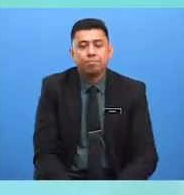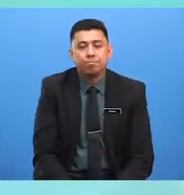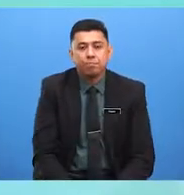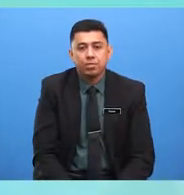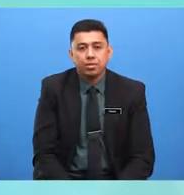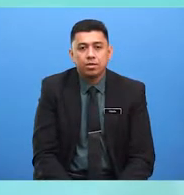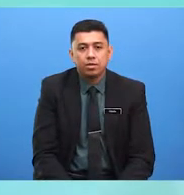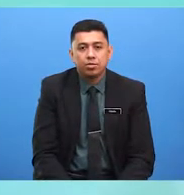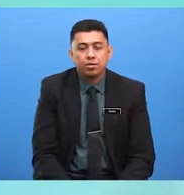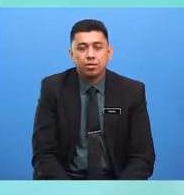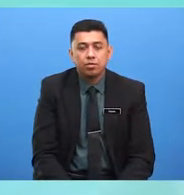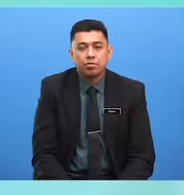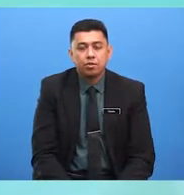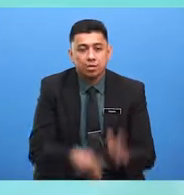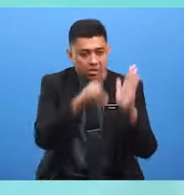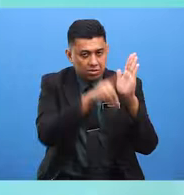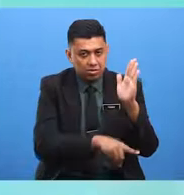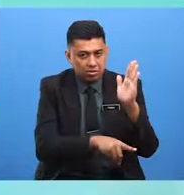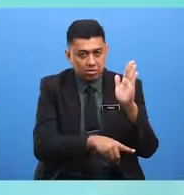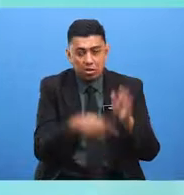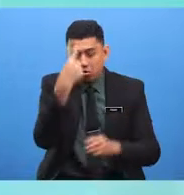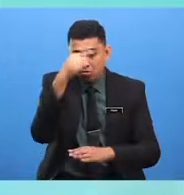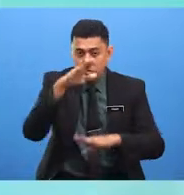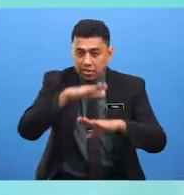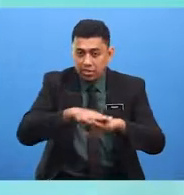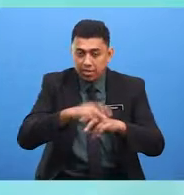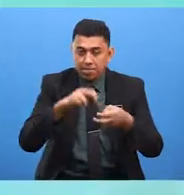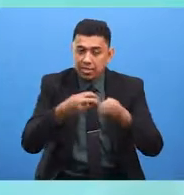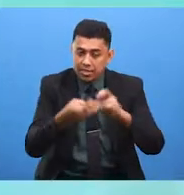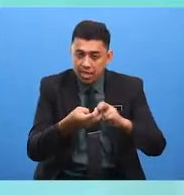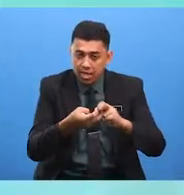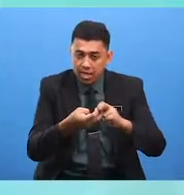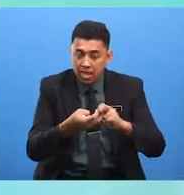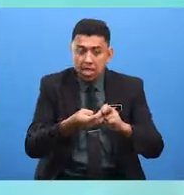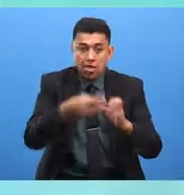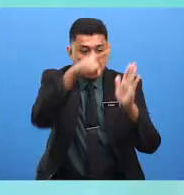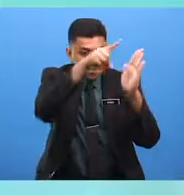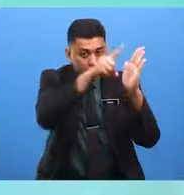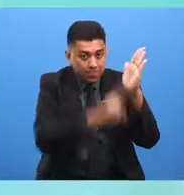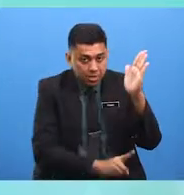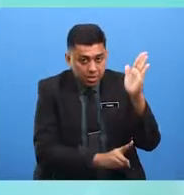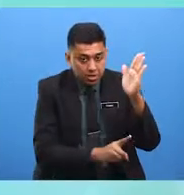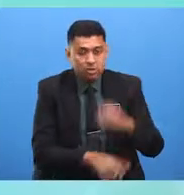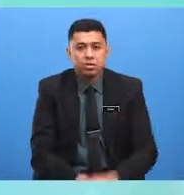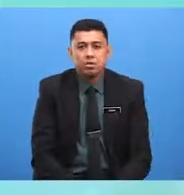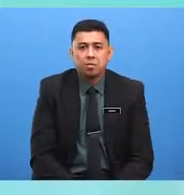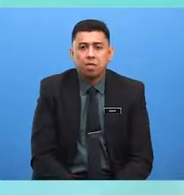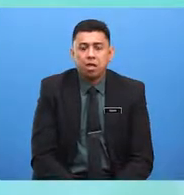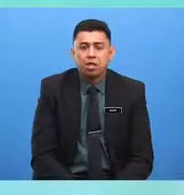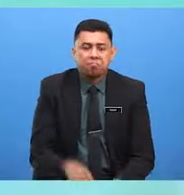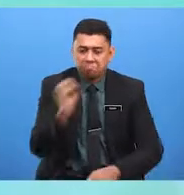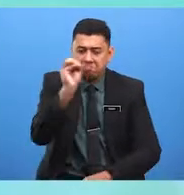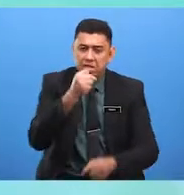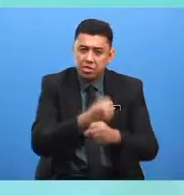dasar ini digunakan untuk mengatasi masalah kemelesetan pengangguran atau deflasi